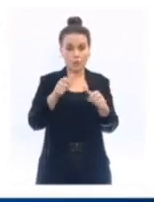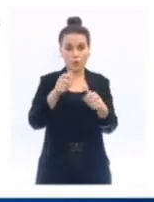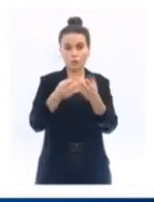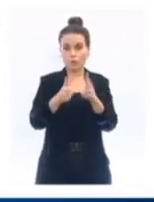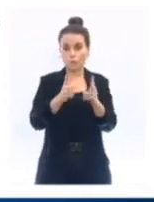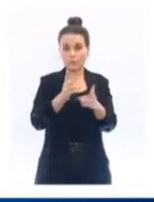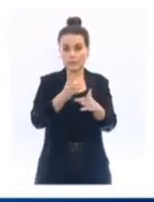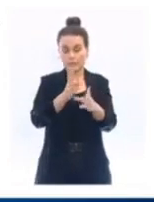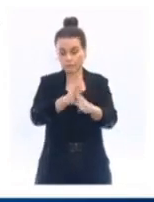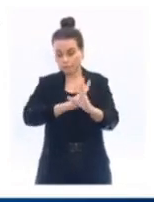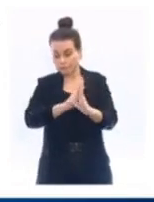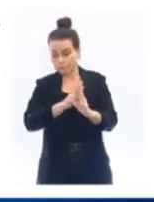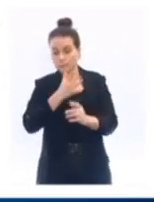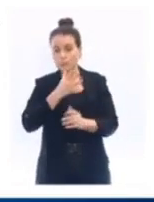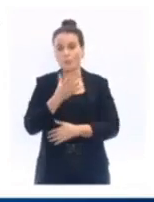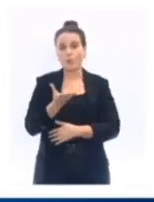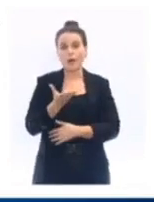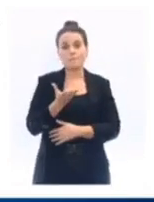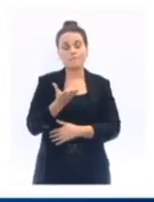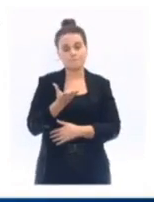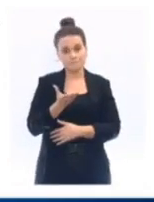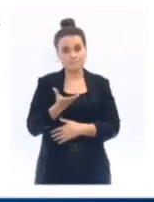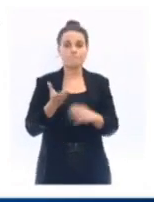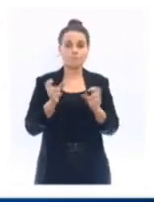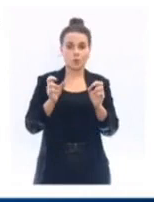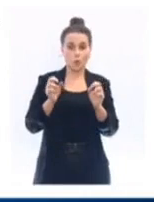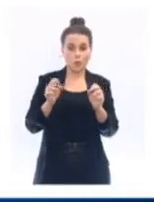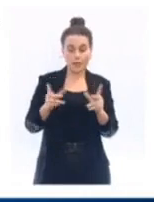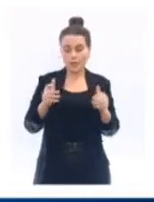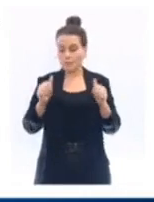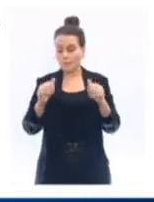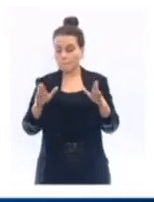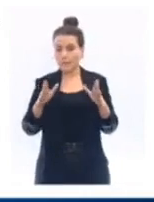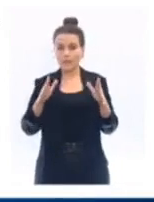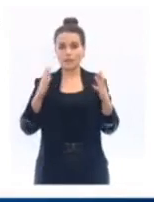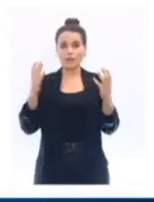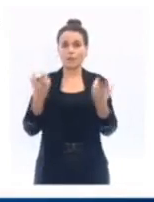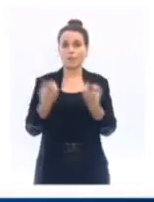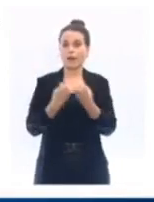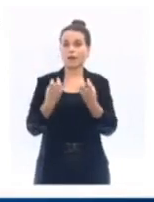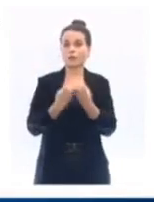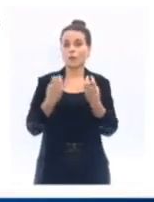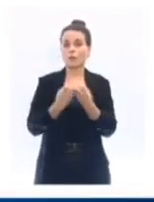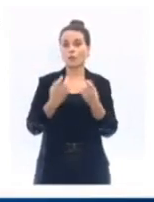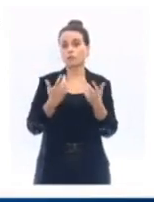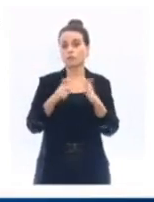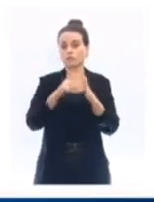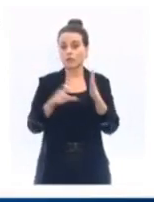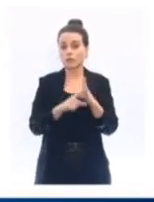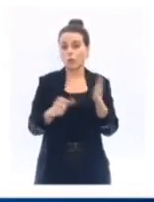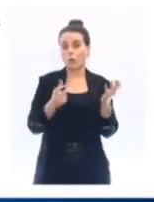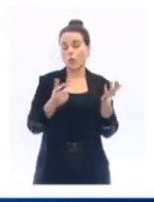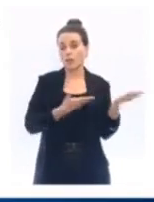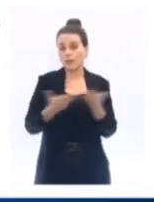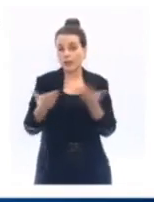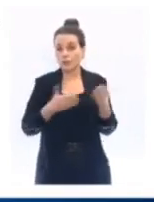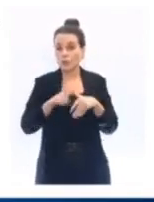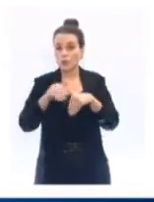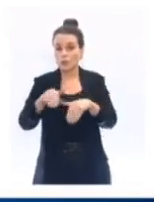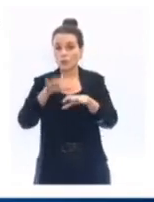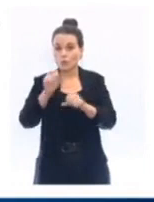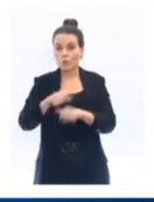les activités de livraison et le retrait de commandes. Tous les rassemblements sont interdits sur la